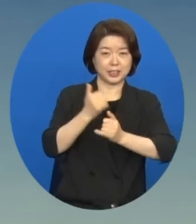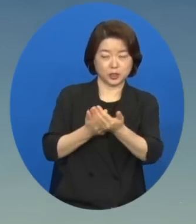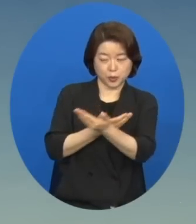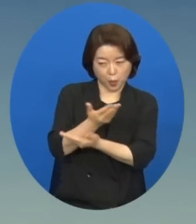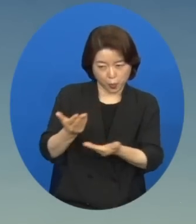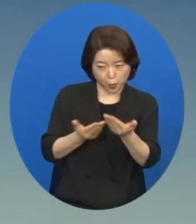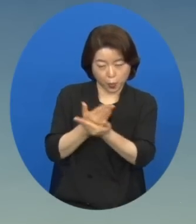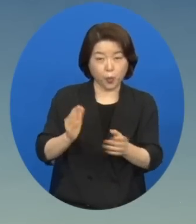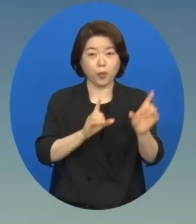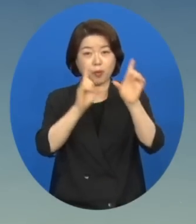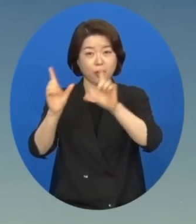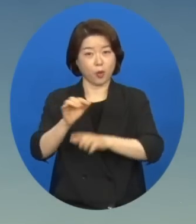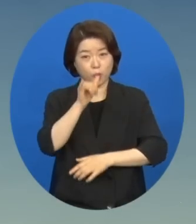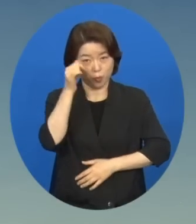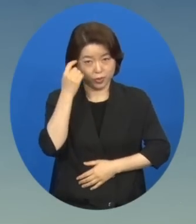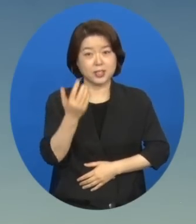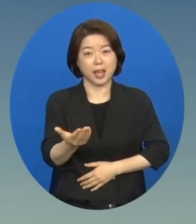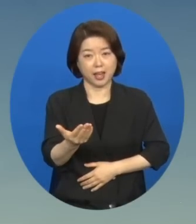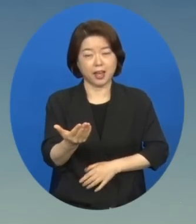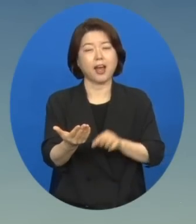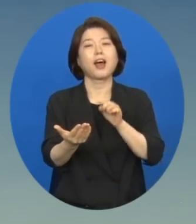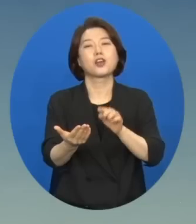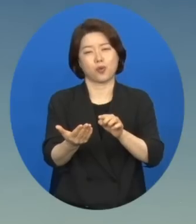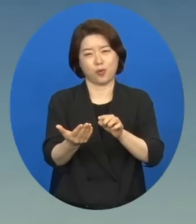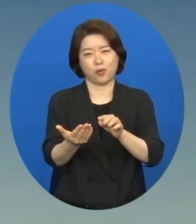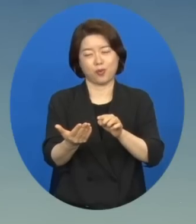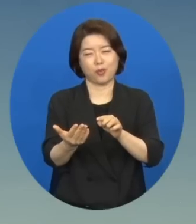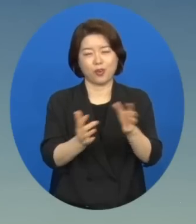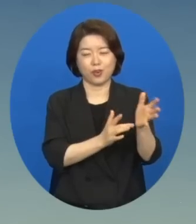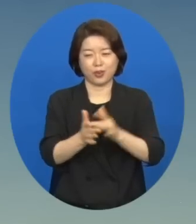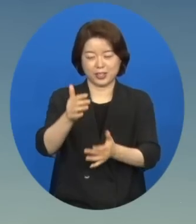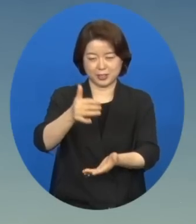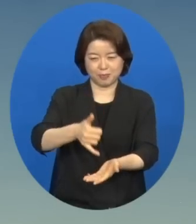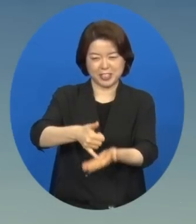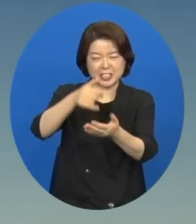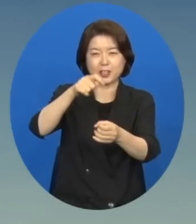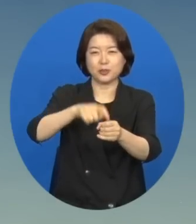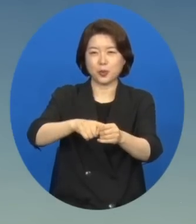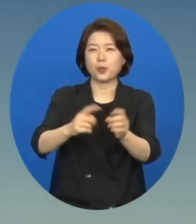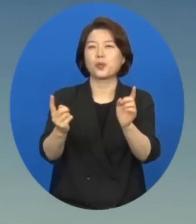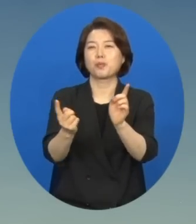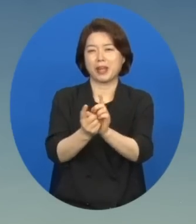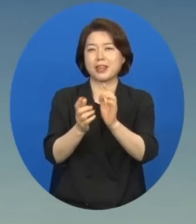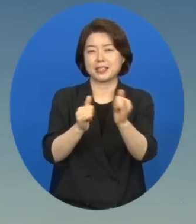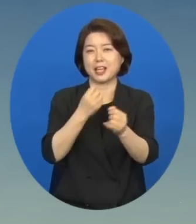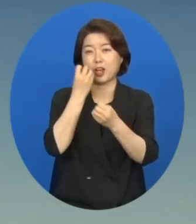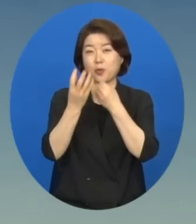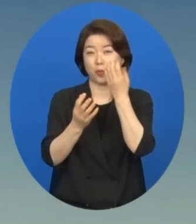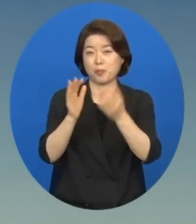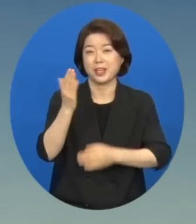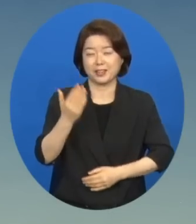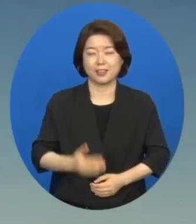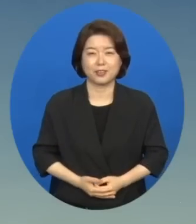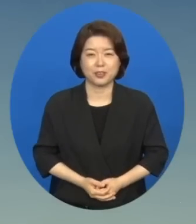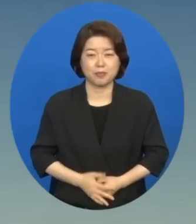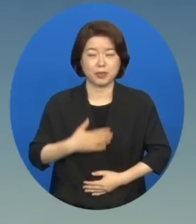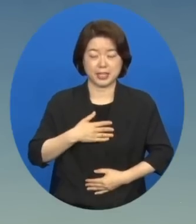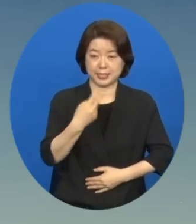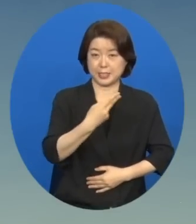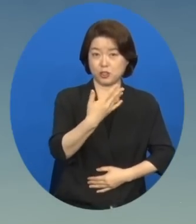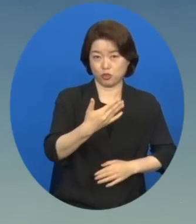있느냐. 이게 예수님을 인격적으로 만난 자의 고백이죠. 제가 2009년